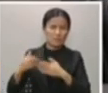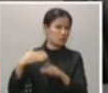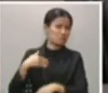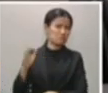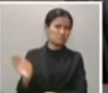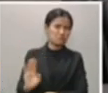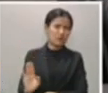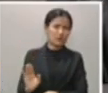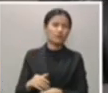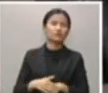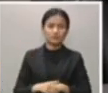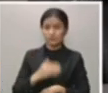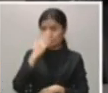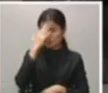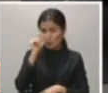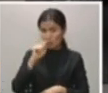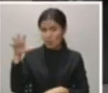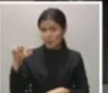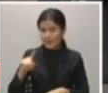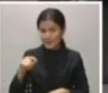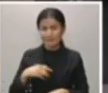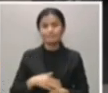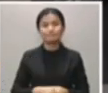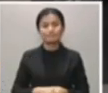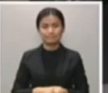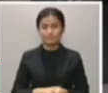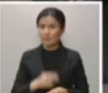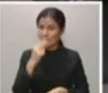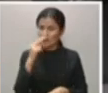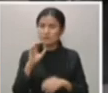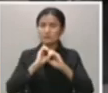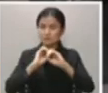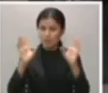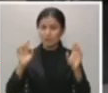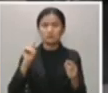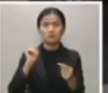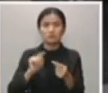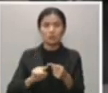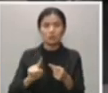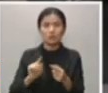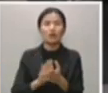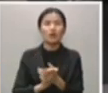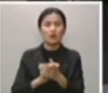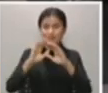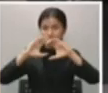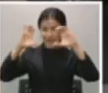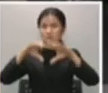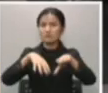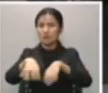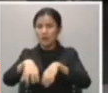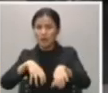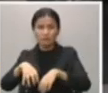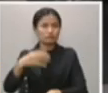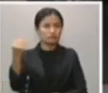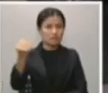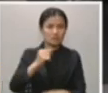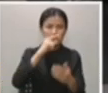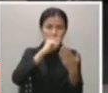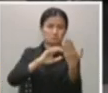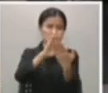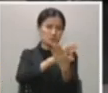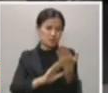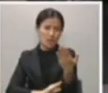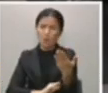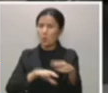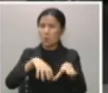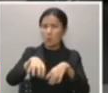านั้นก็คือความไร้ประสิทธิภาพความล้มเหลวในการบริหารราชการแผ่นดินร